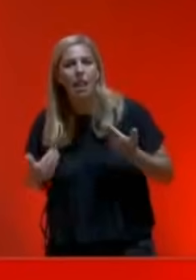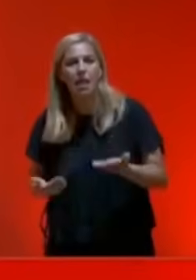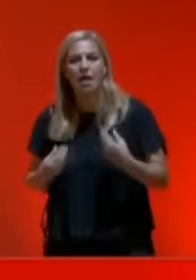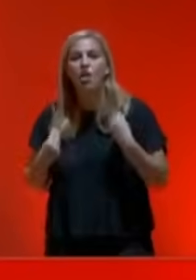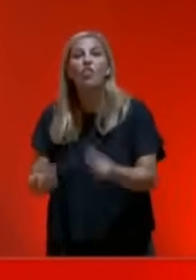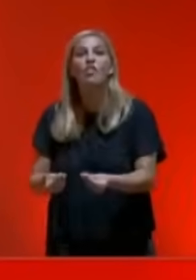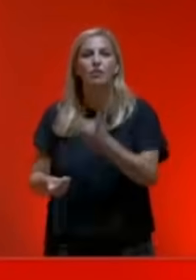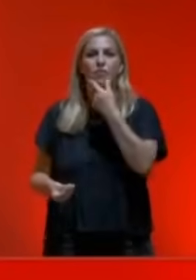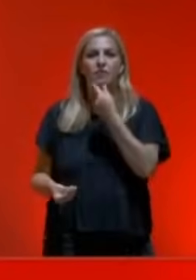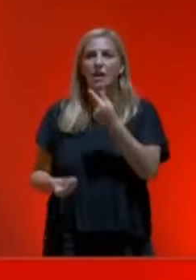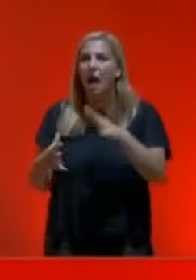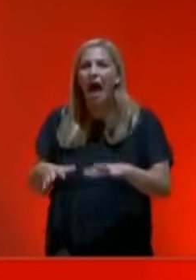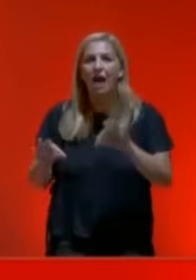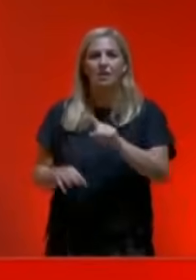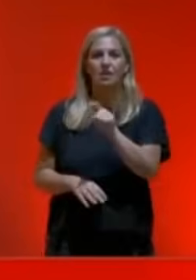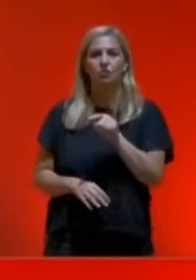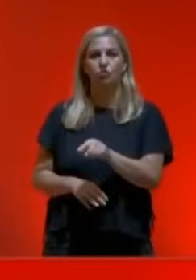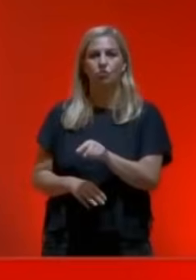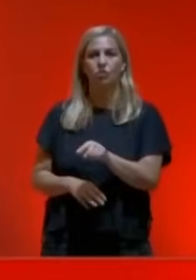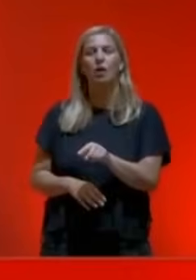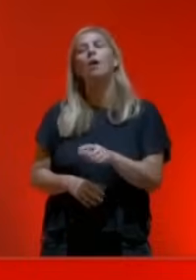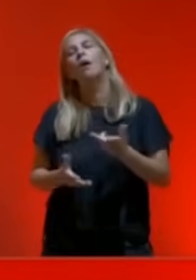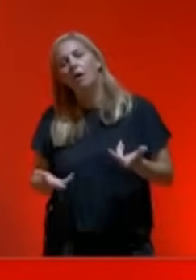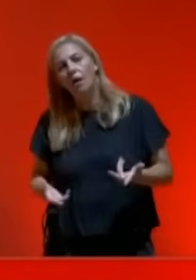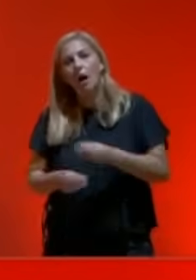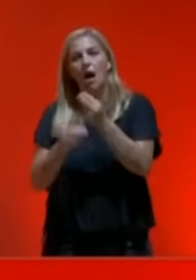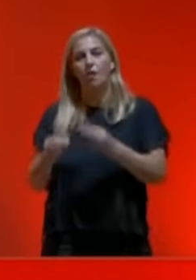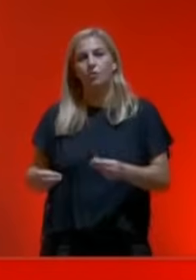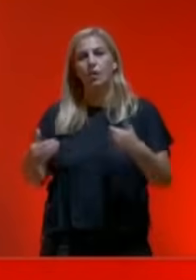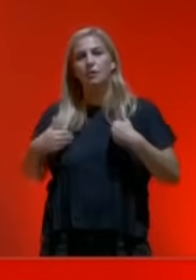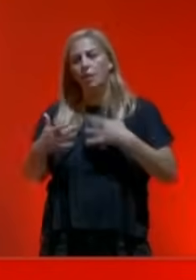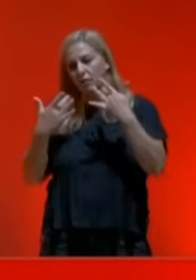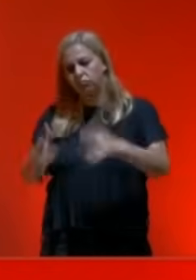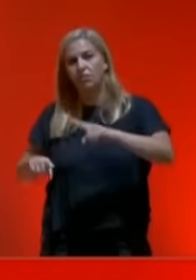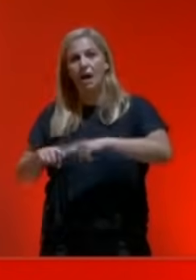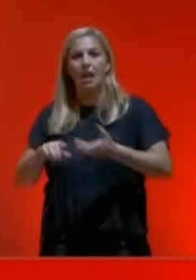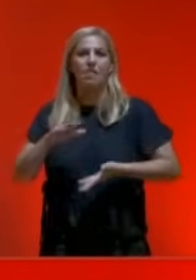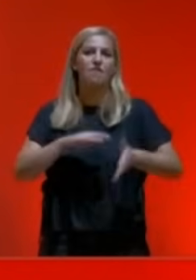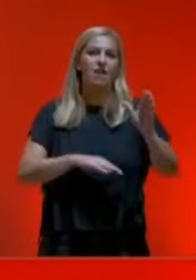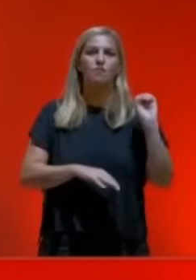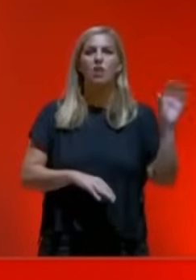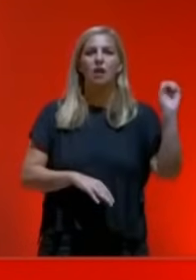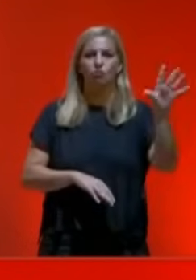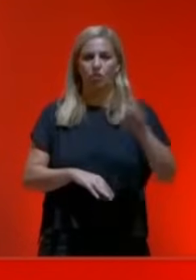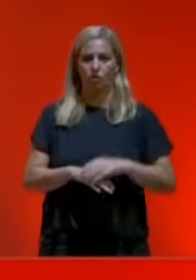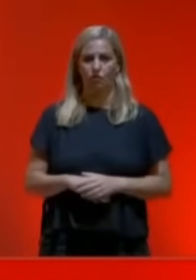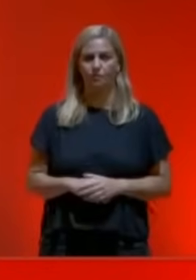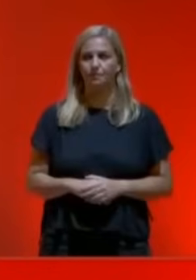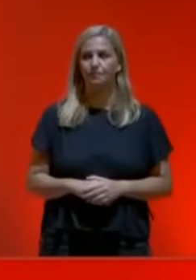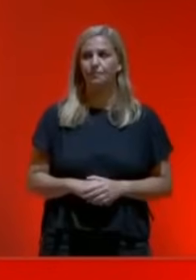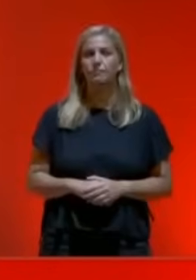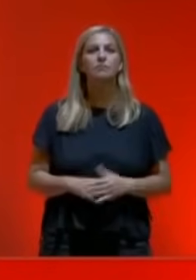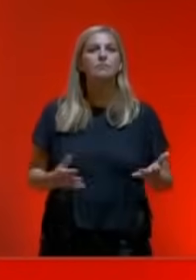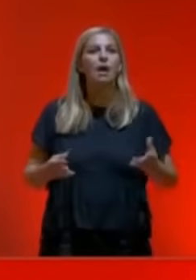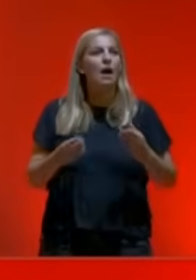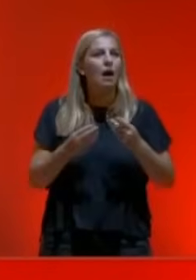αρχίσουν από κάπου. Και έτσι εκείνοι παίρνουν αναγκαστικά τον δρόμο της ξενιτιάς. Και έτσι χάνεται η ψυχή του